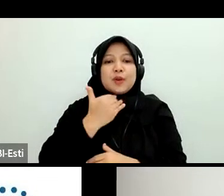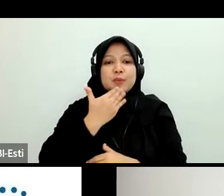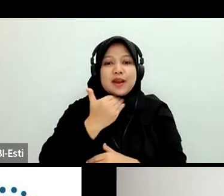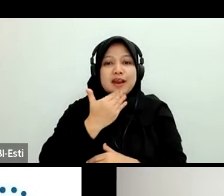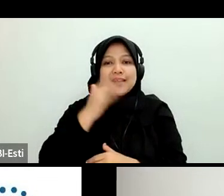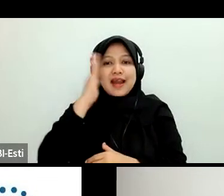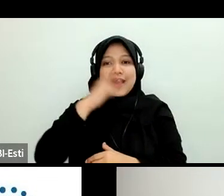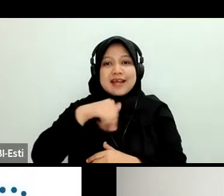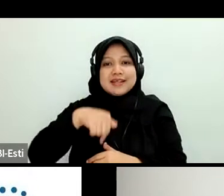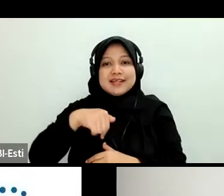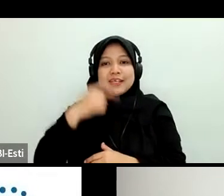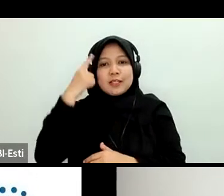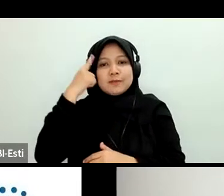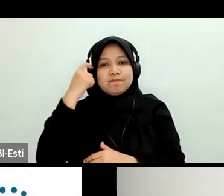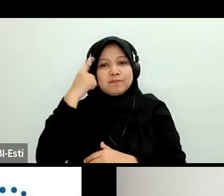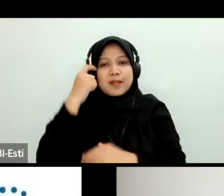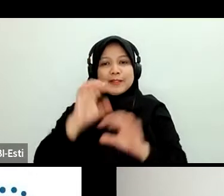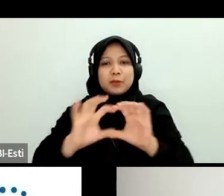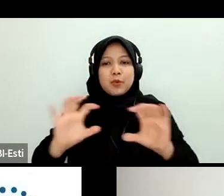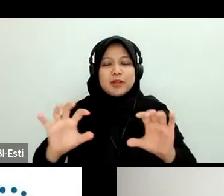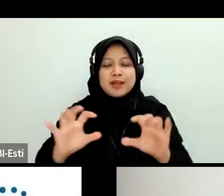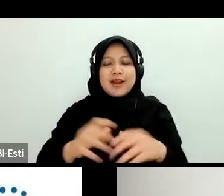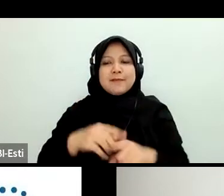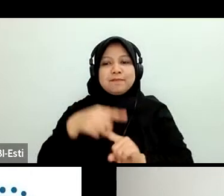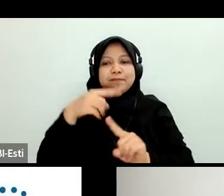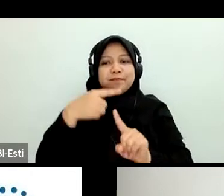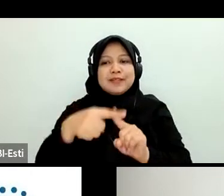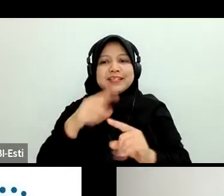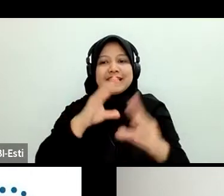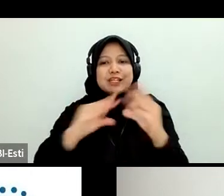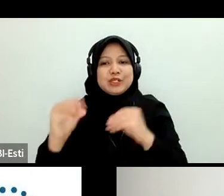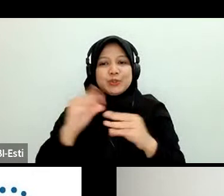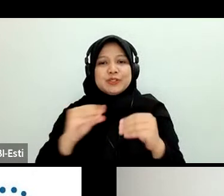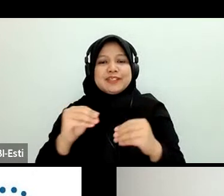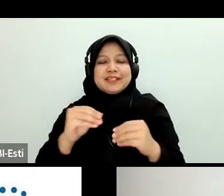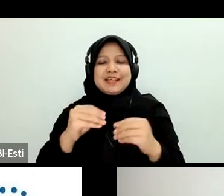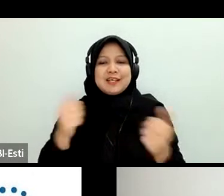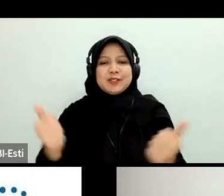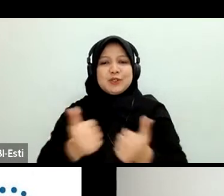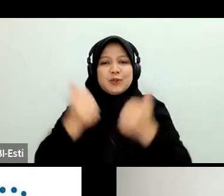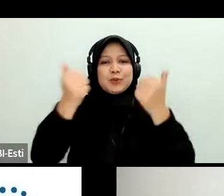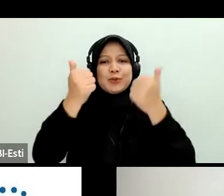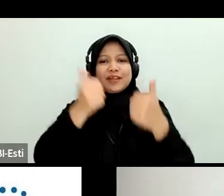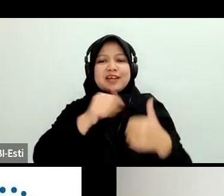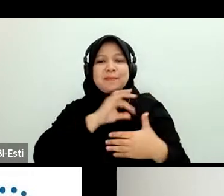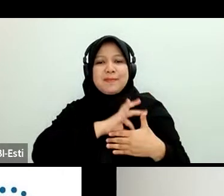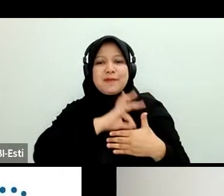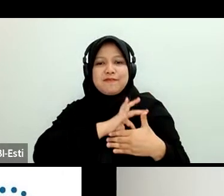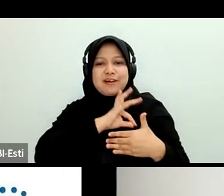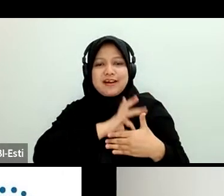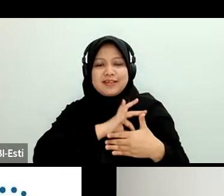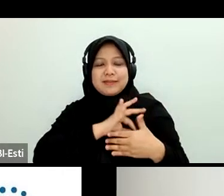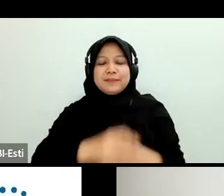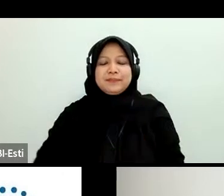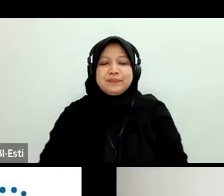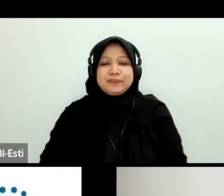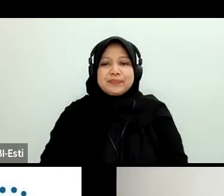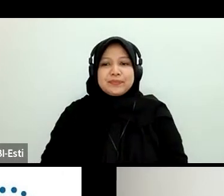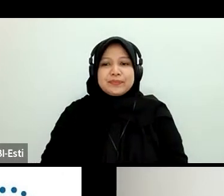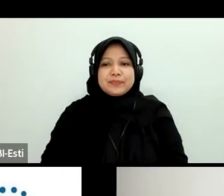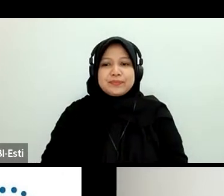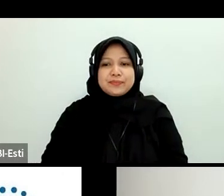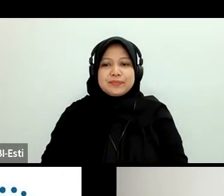Dante yakin kita semua dapat banyak manfaat dari diskusi yang sangat seru hari ini dan sangat mencerahkan dan